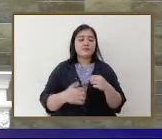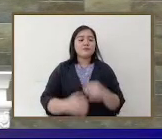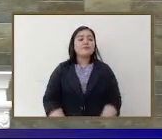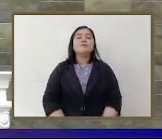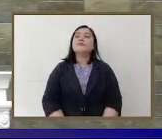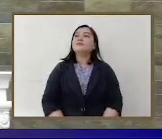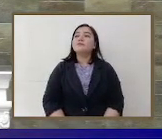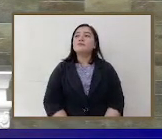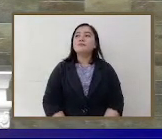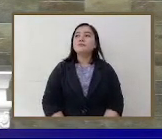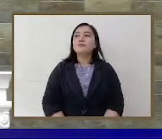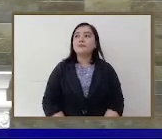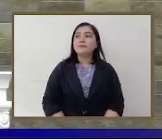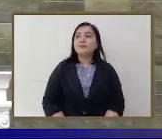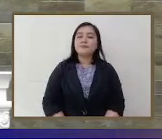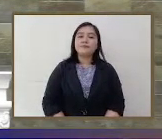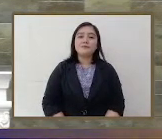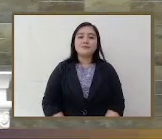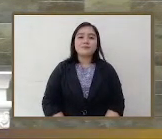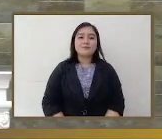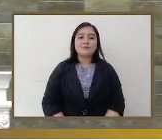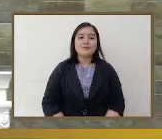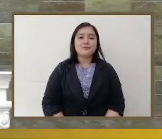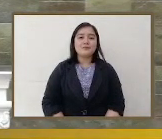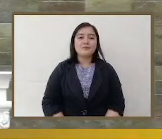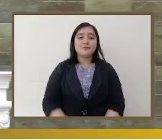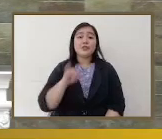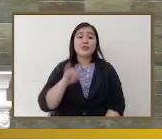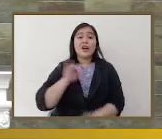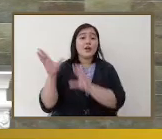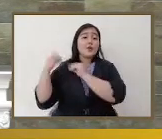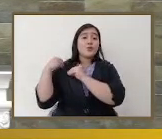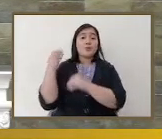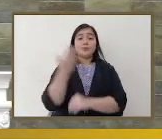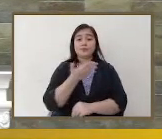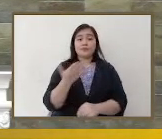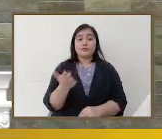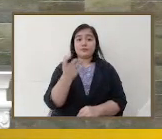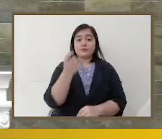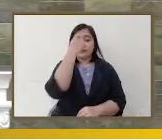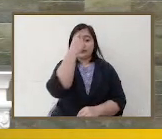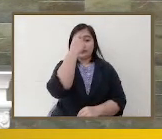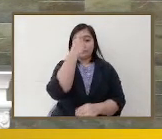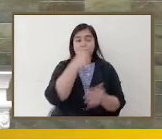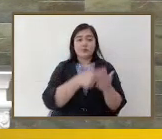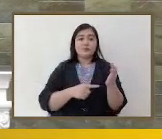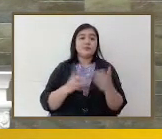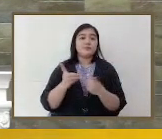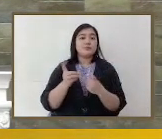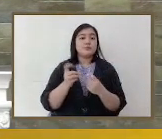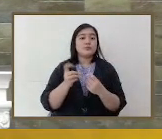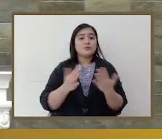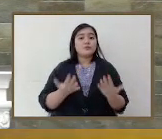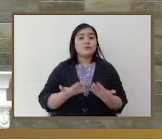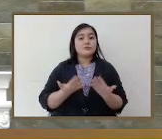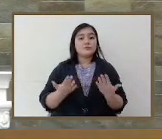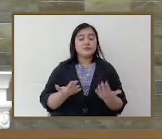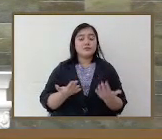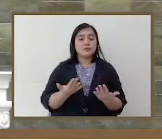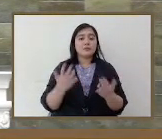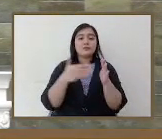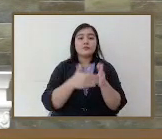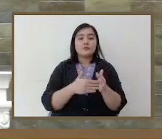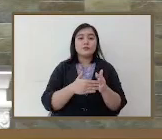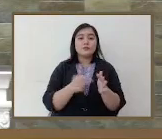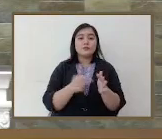nasa virtual. I hope naunawaan nyo po kung ano ang ating ginagawa. Again, sinasabi ko po sa